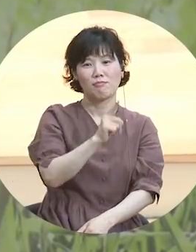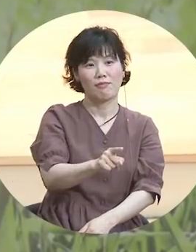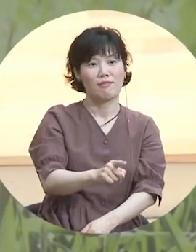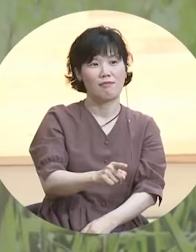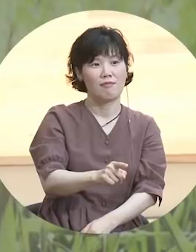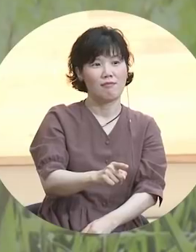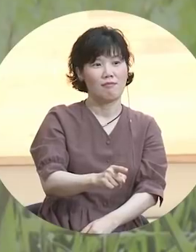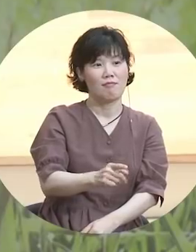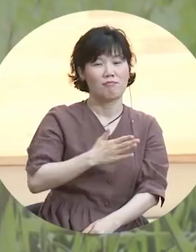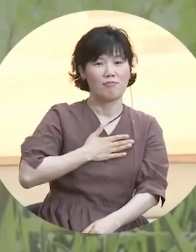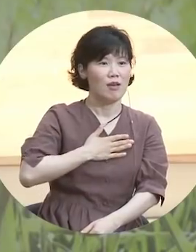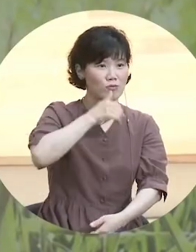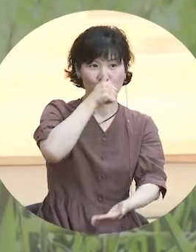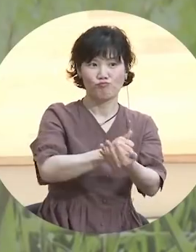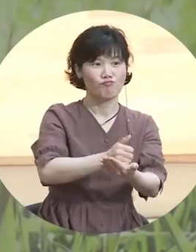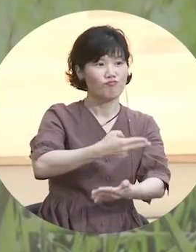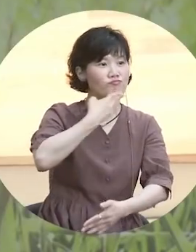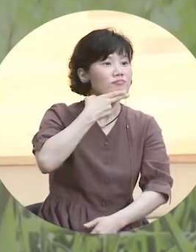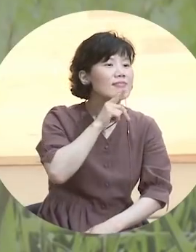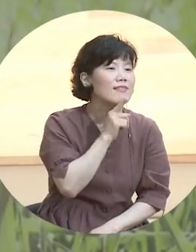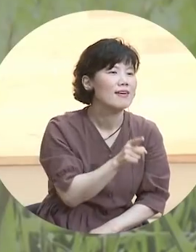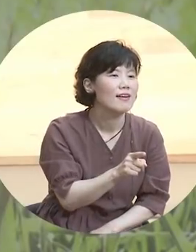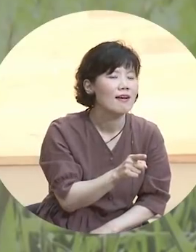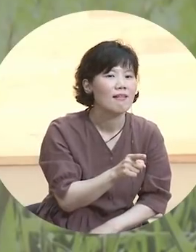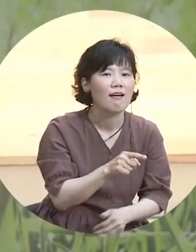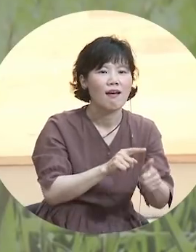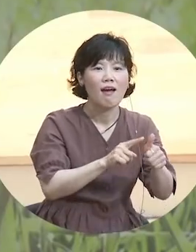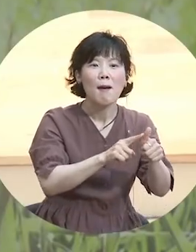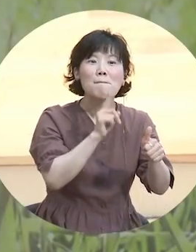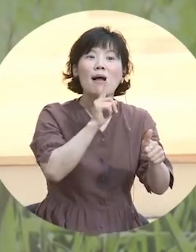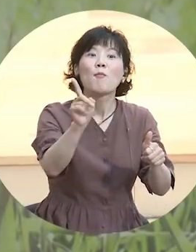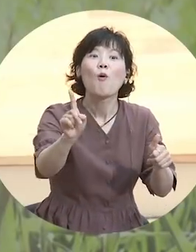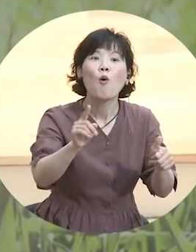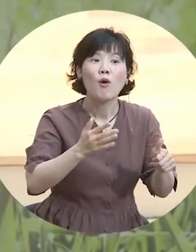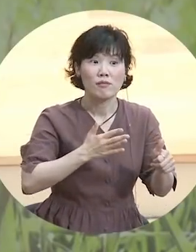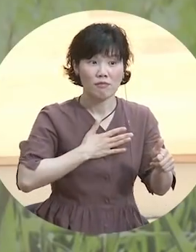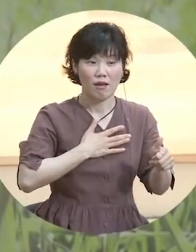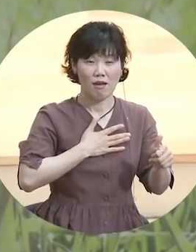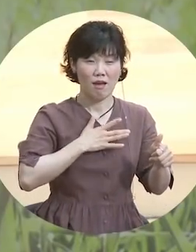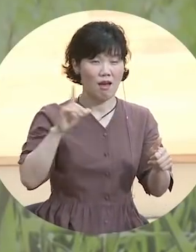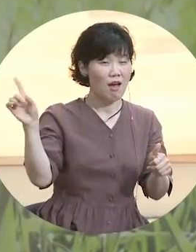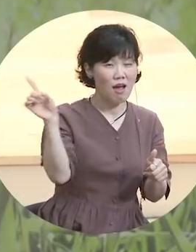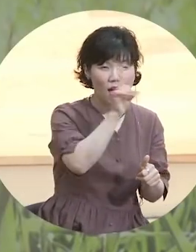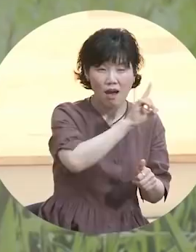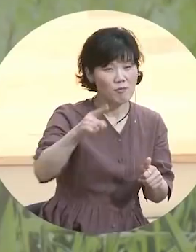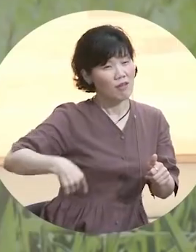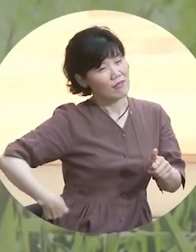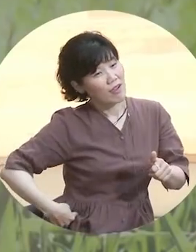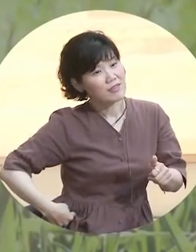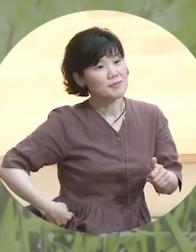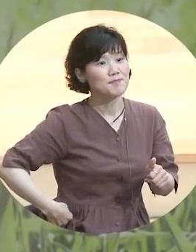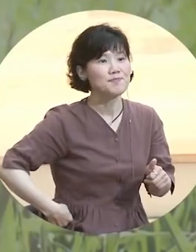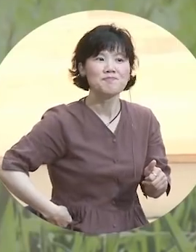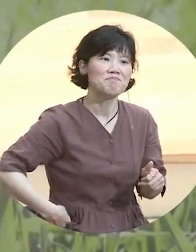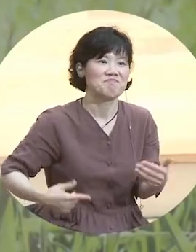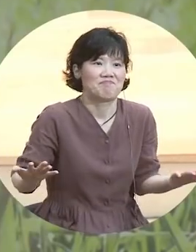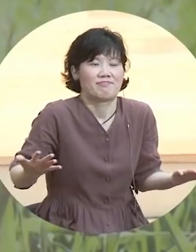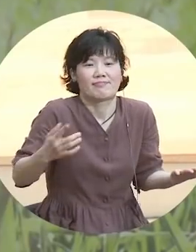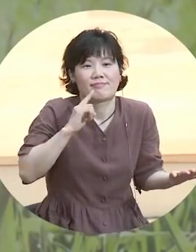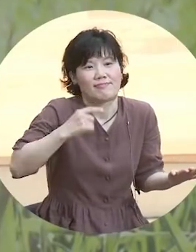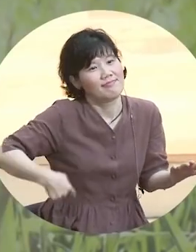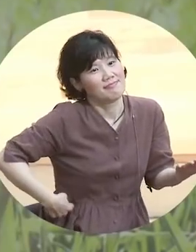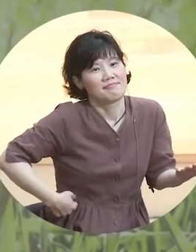거예요. 나는 무죄라는 거예요. 심지어 뭐라고 주장하냐? 나는 아무런 양심의 가책을 느끼지